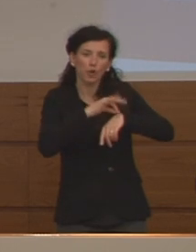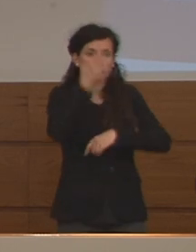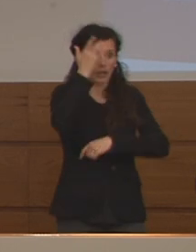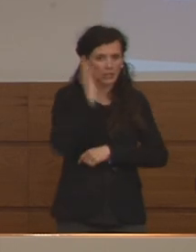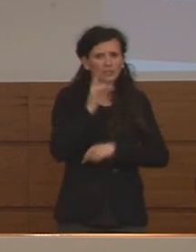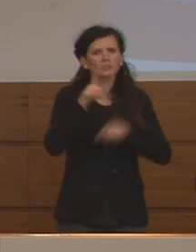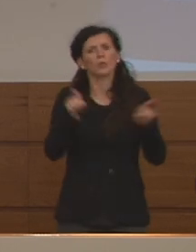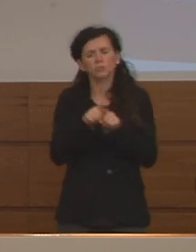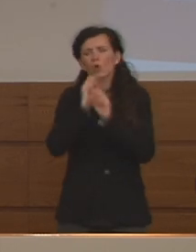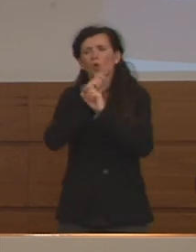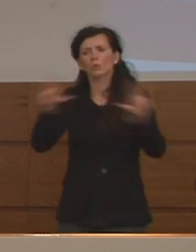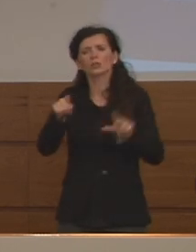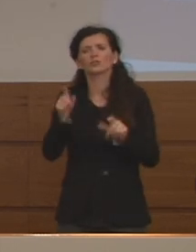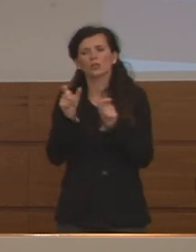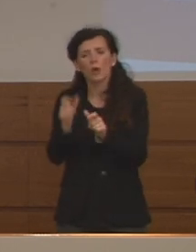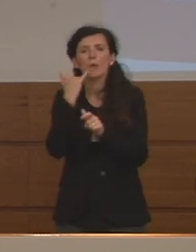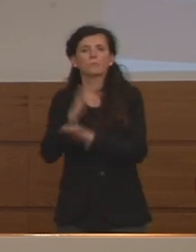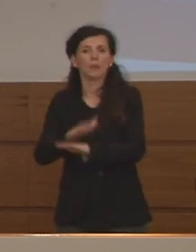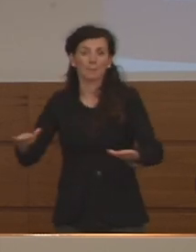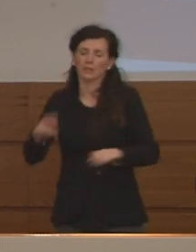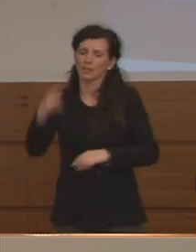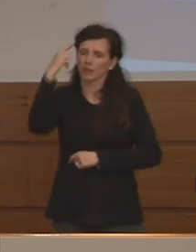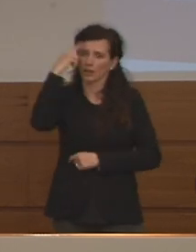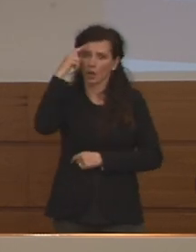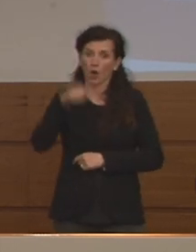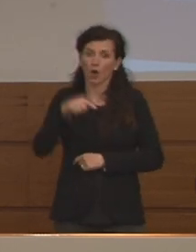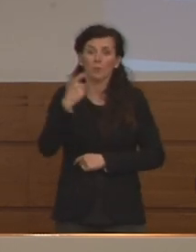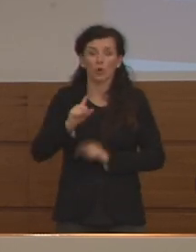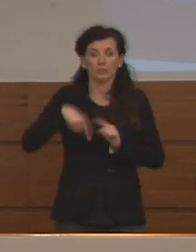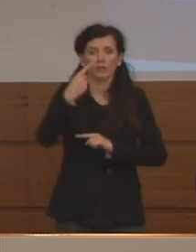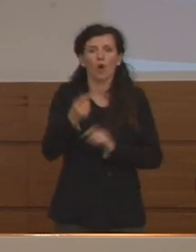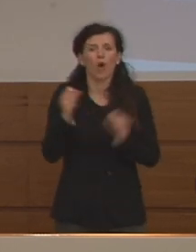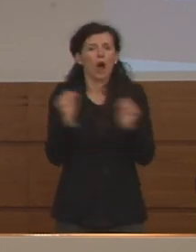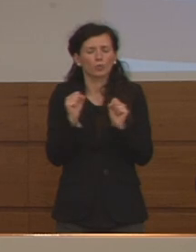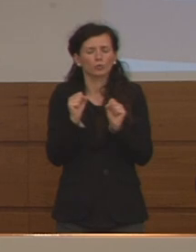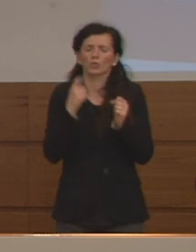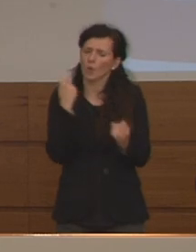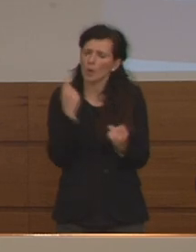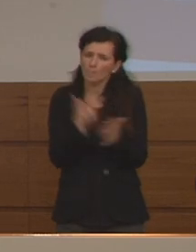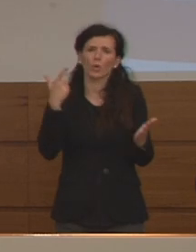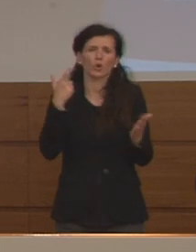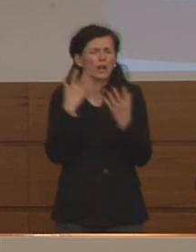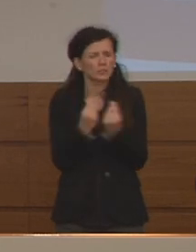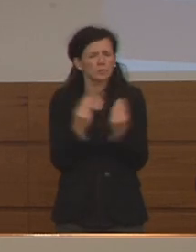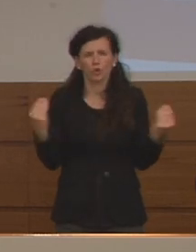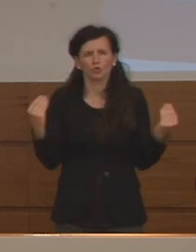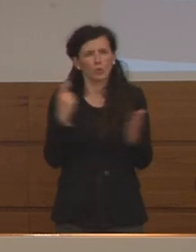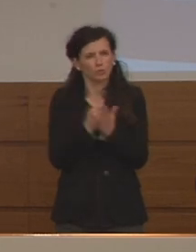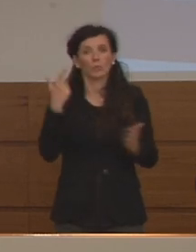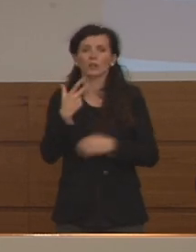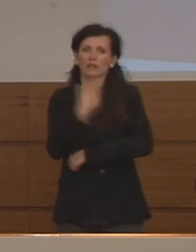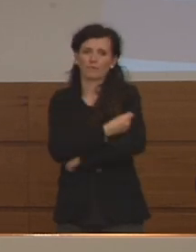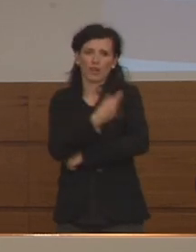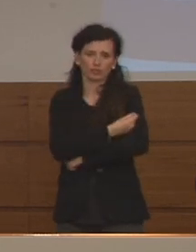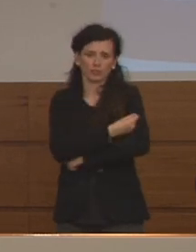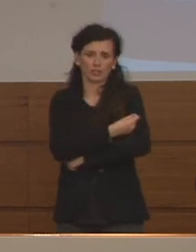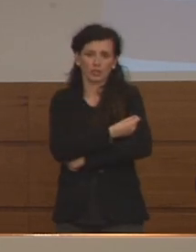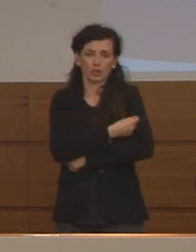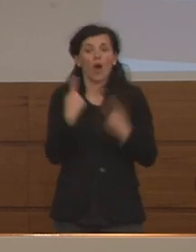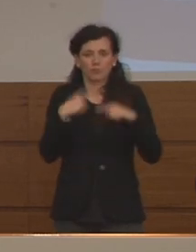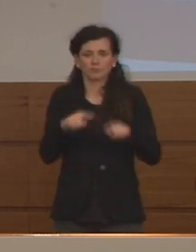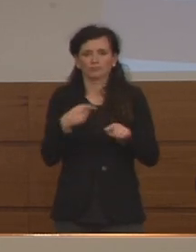bambini ricordiamocene perché mai come quest'anno questo autunno sarà molto molto importante vaccinarsi e questo è bene